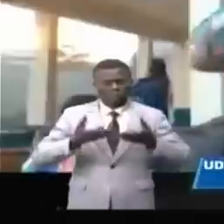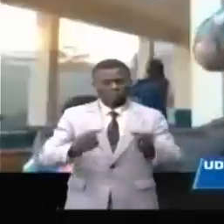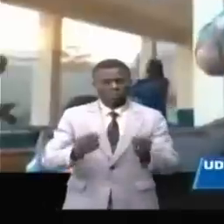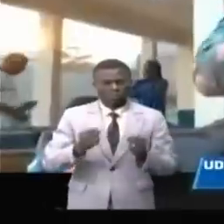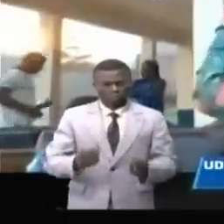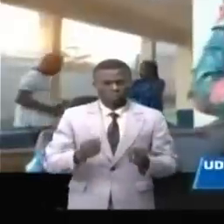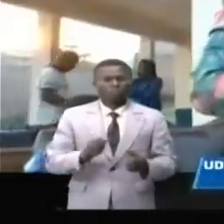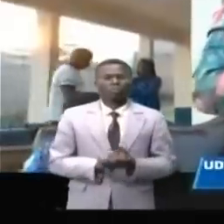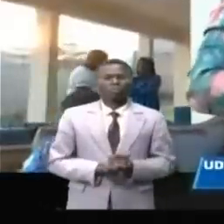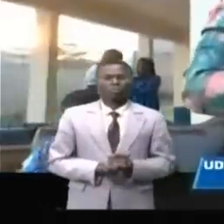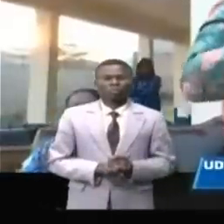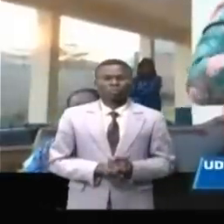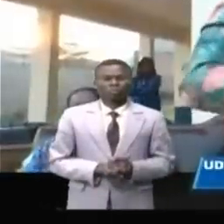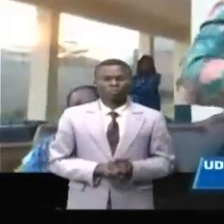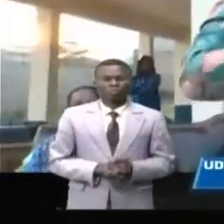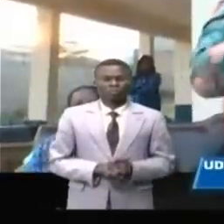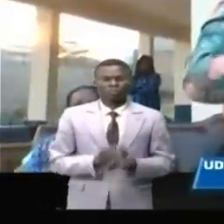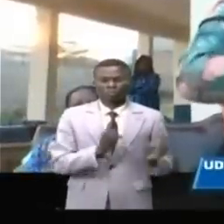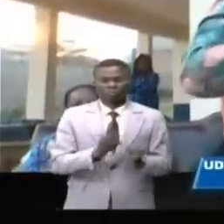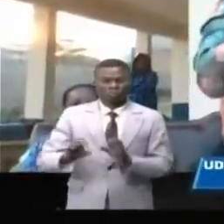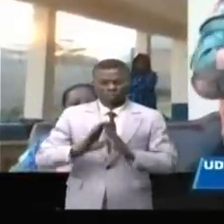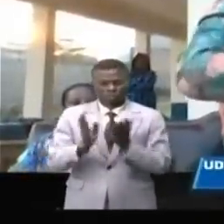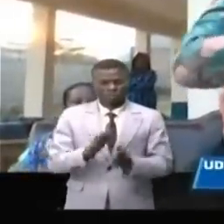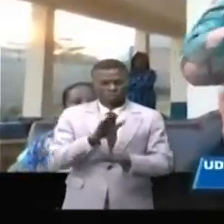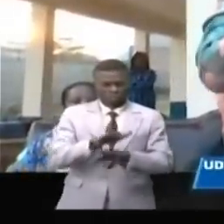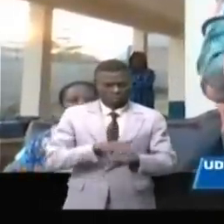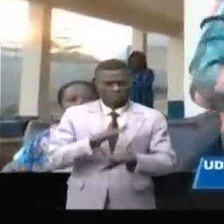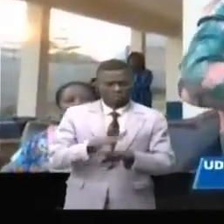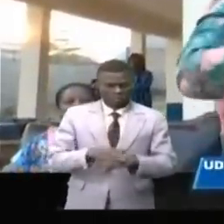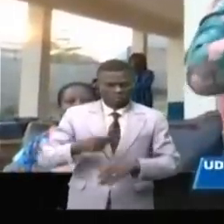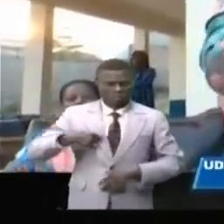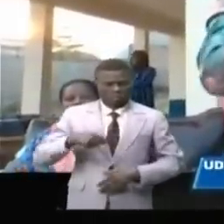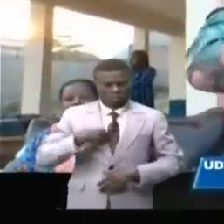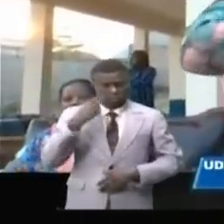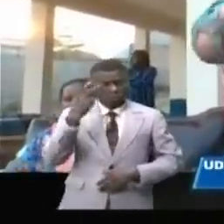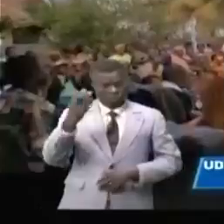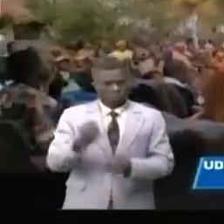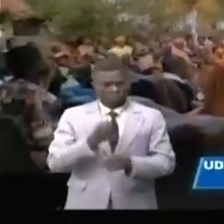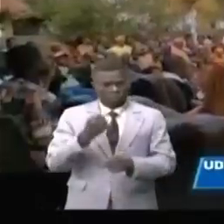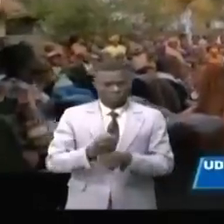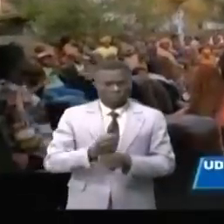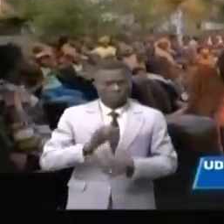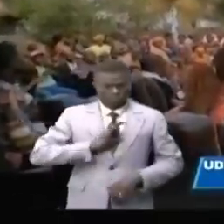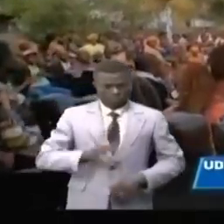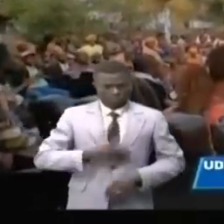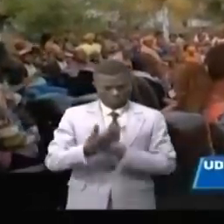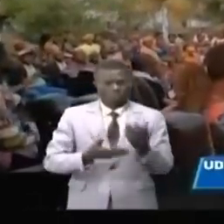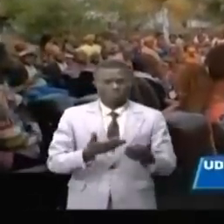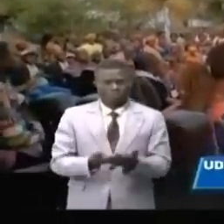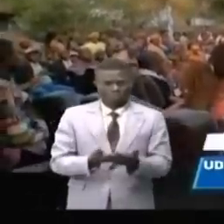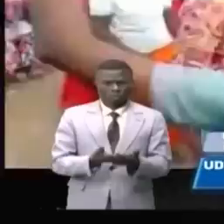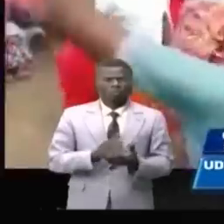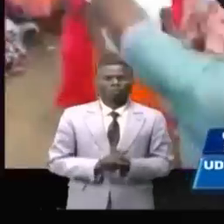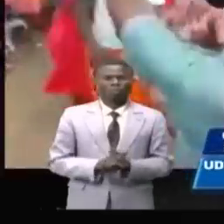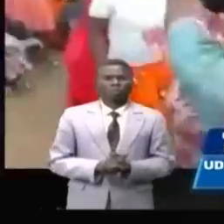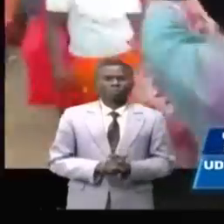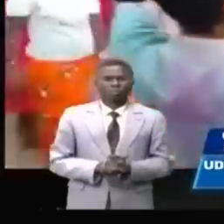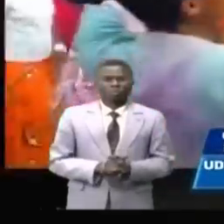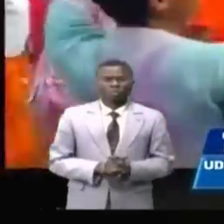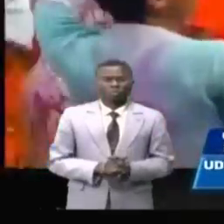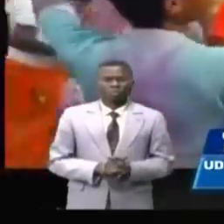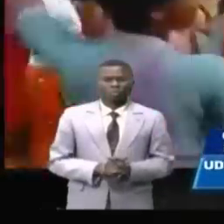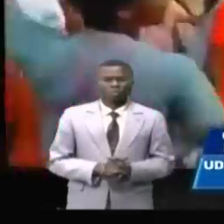le monde est organisé, petit à petit, nous avons ma œuvre, tout à fait. C'est sous un